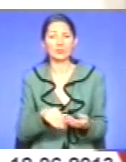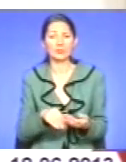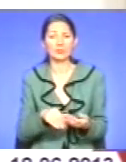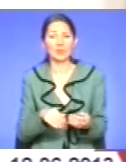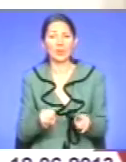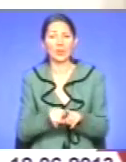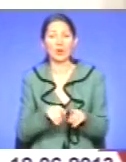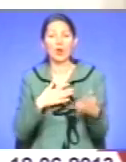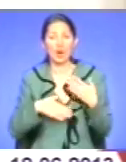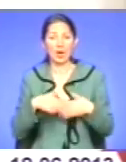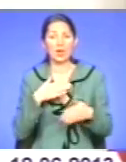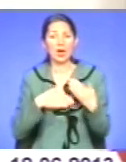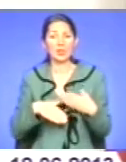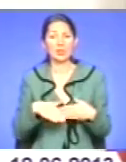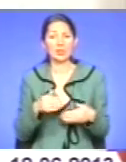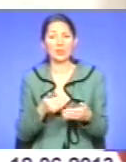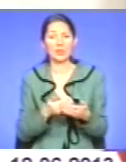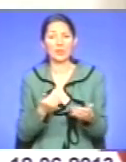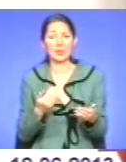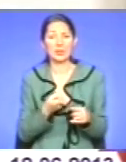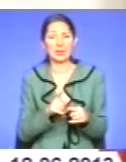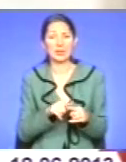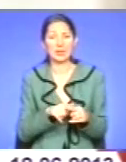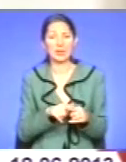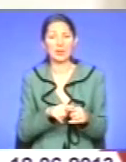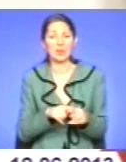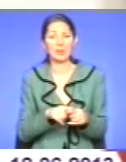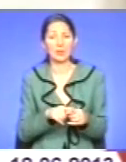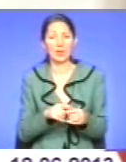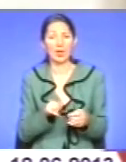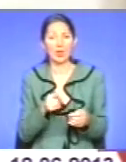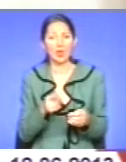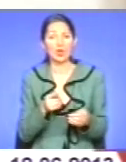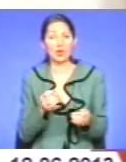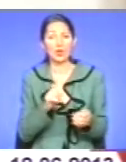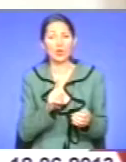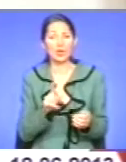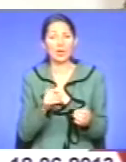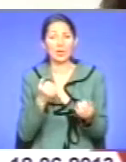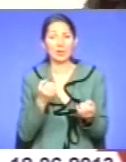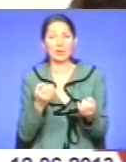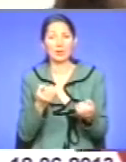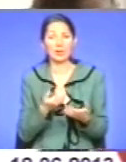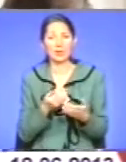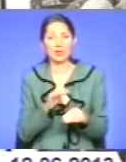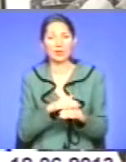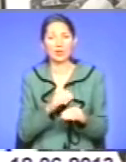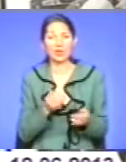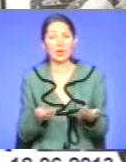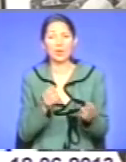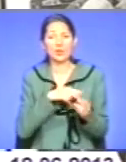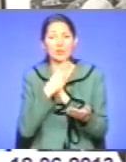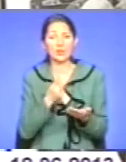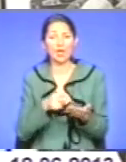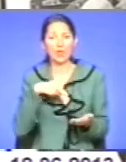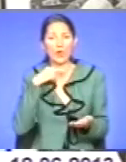таку відраду від всієї буденності, від того, чого ти насправді навіть не звертаєш уваги. Мене дуже